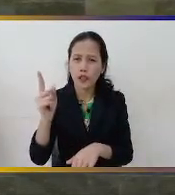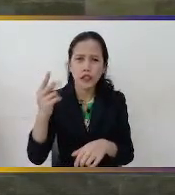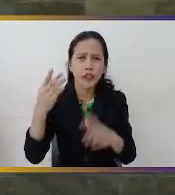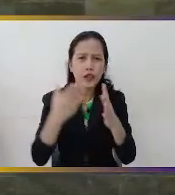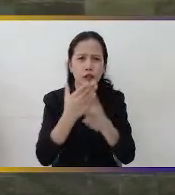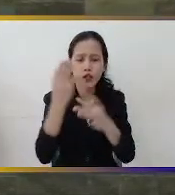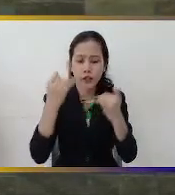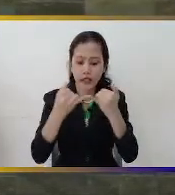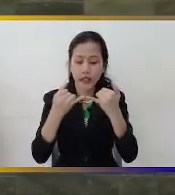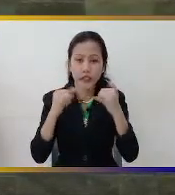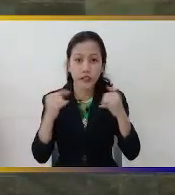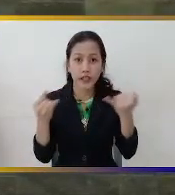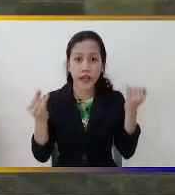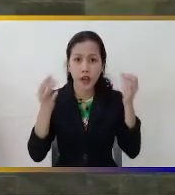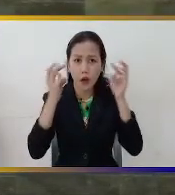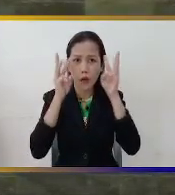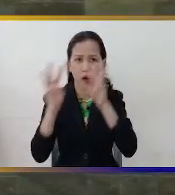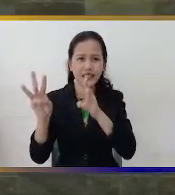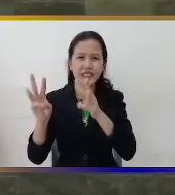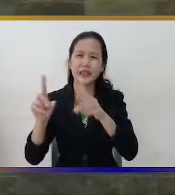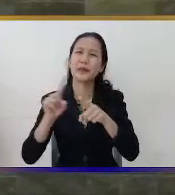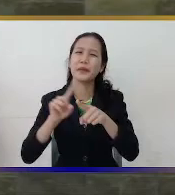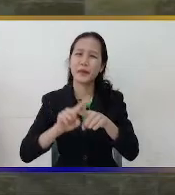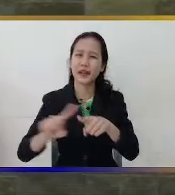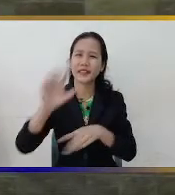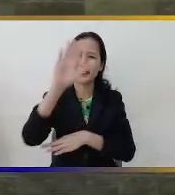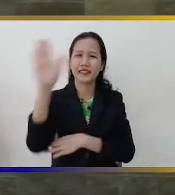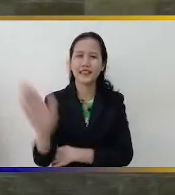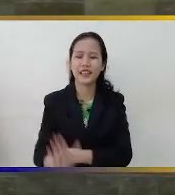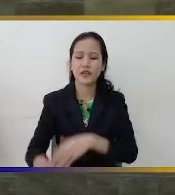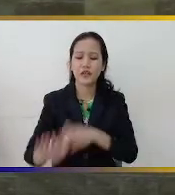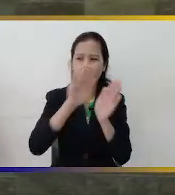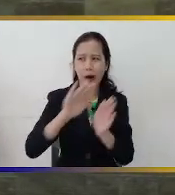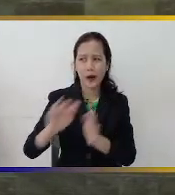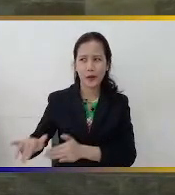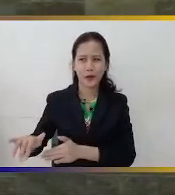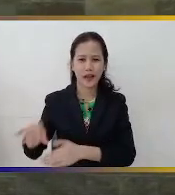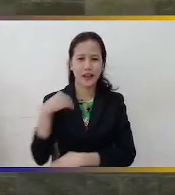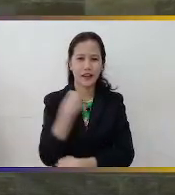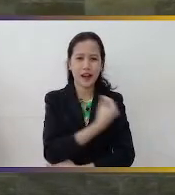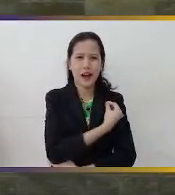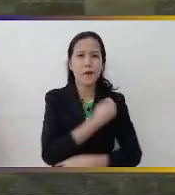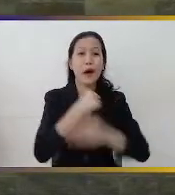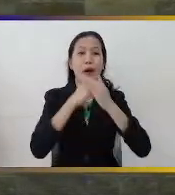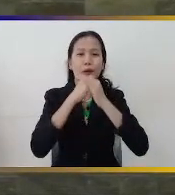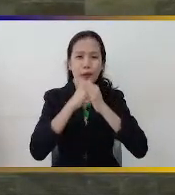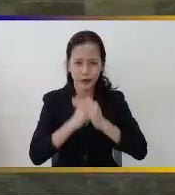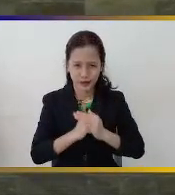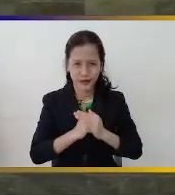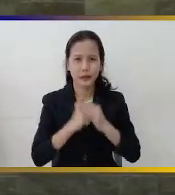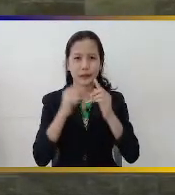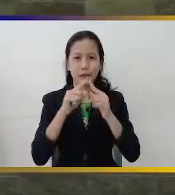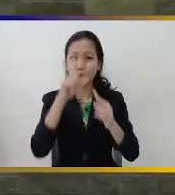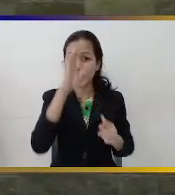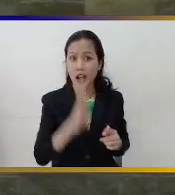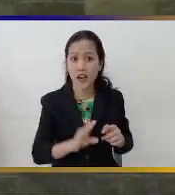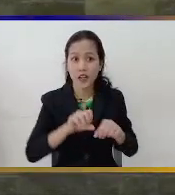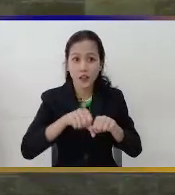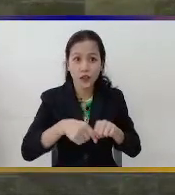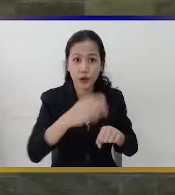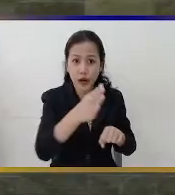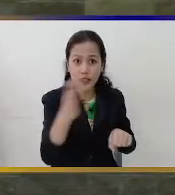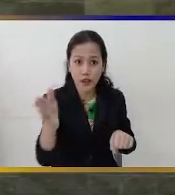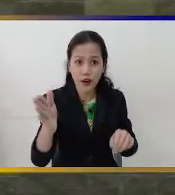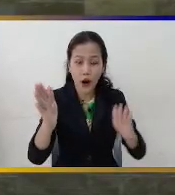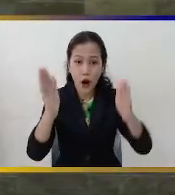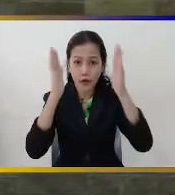ng worship. Ano po? Kaya po sa lahat na nandyan po sa Google Meet, sa lahat na nandyan po sa Facebook Live, focus your attention here